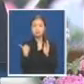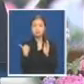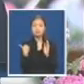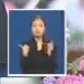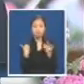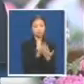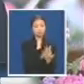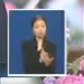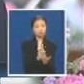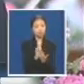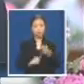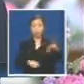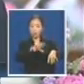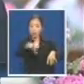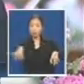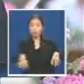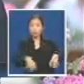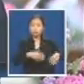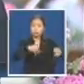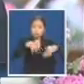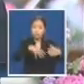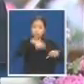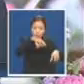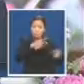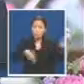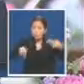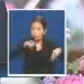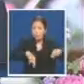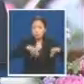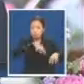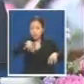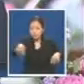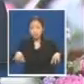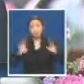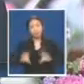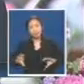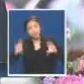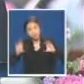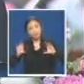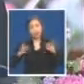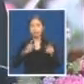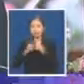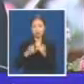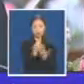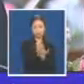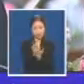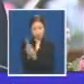ผู้แทนองค์กรชุมชนองค์กรปกครองส่วนท้องถิ่นและหน่วยงานภาครัฐจังหวัด